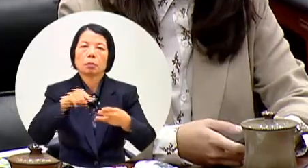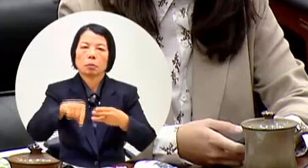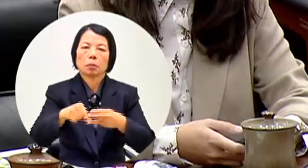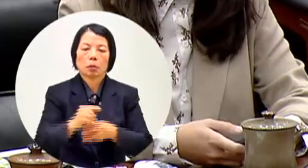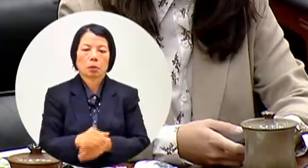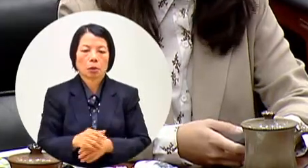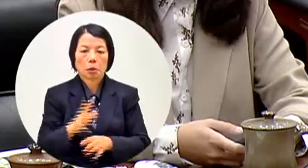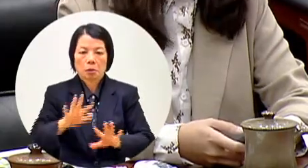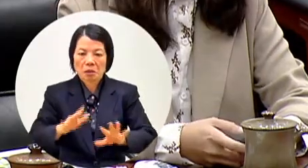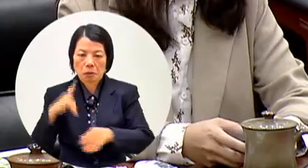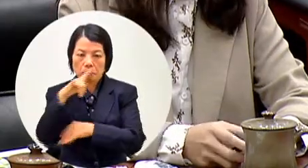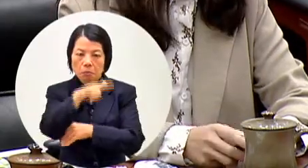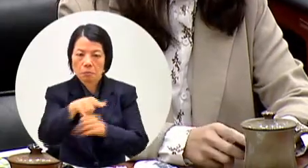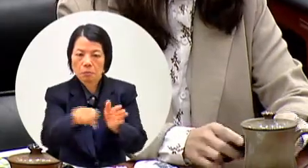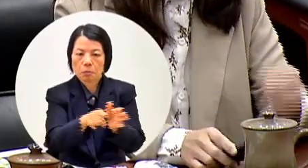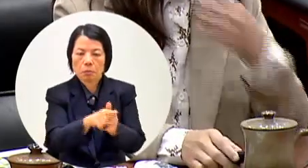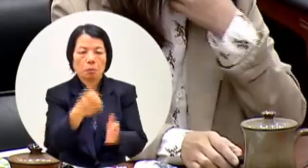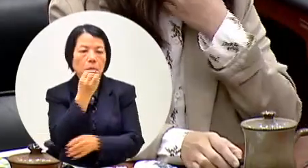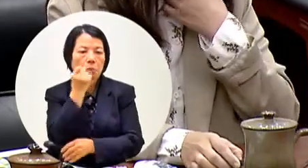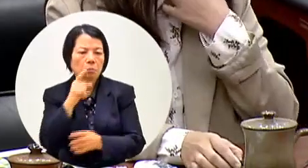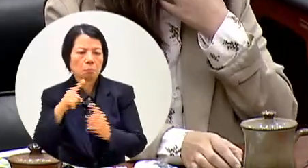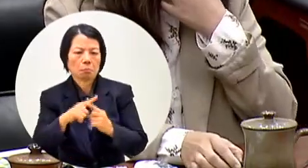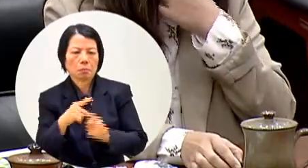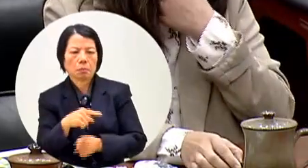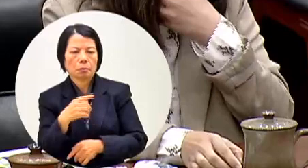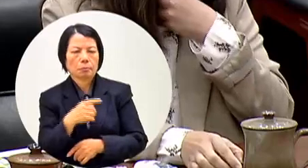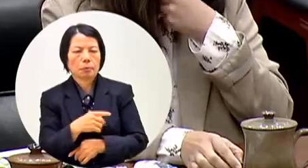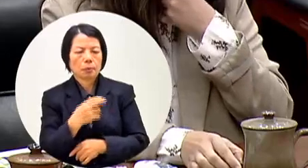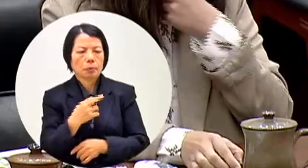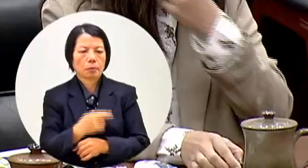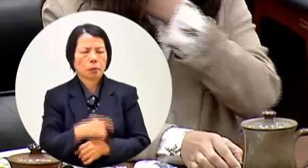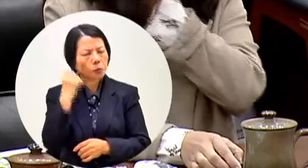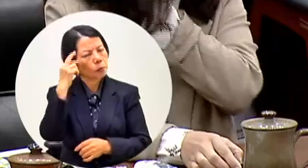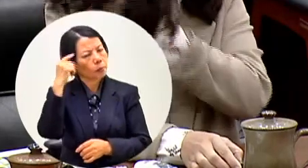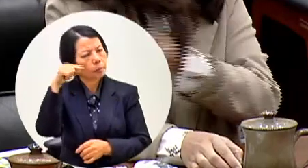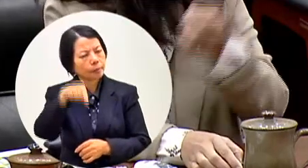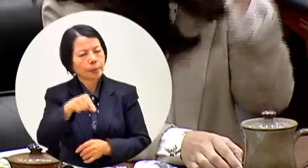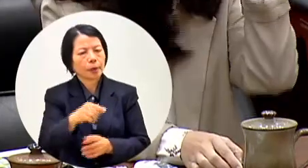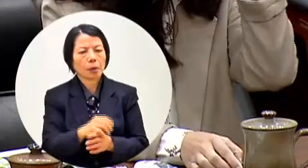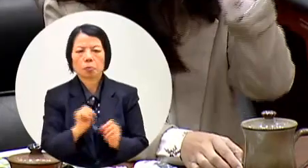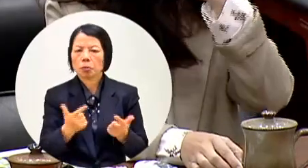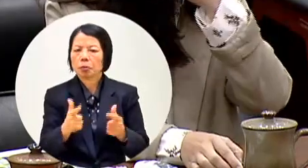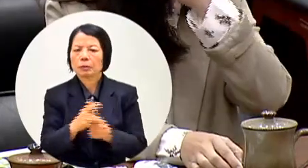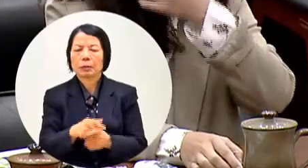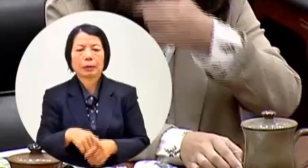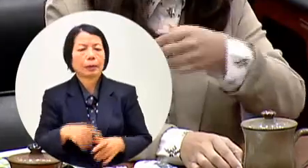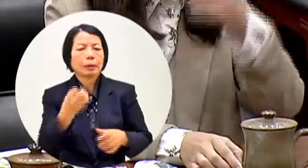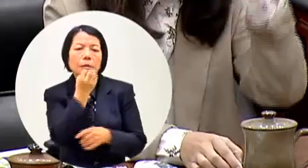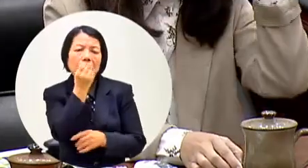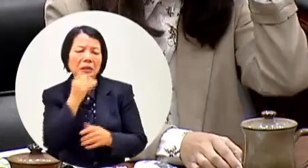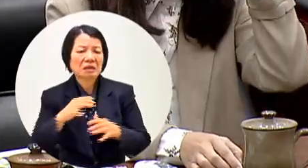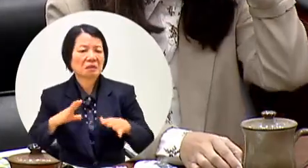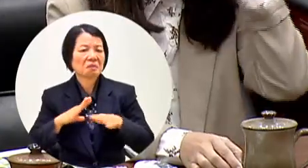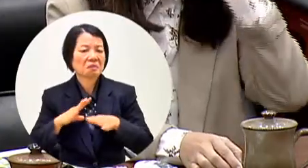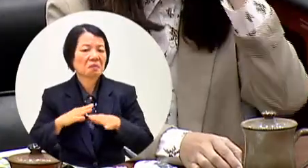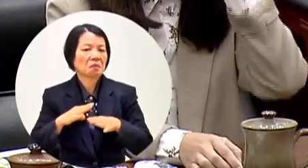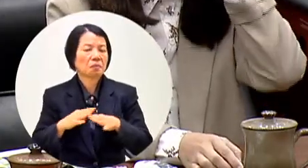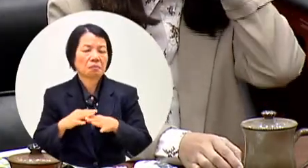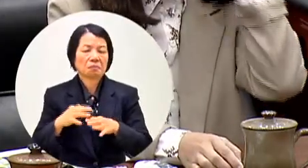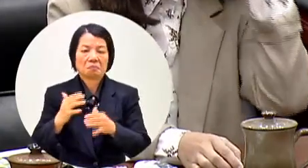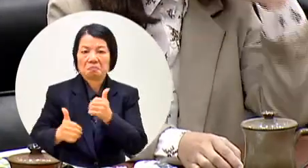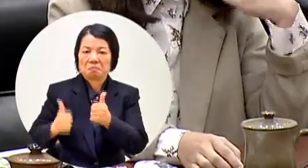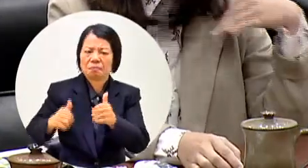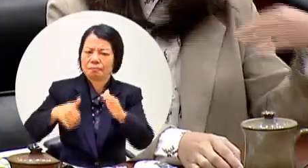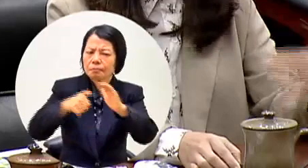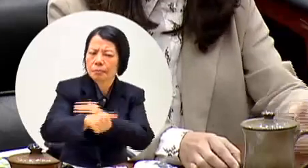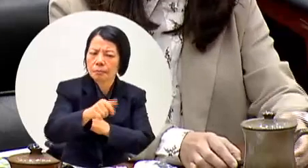进去的时候，香港的人认为那个不是一般香港的官员可以进去，也不是一般外宾可以进去的时候，